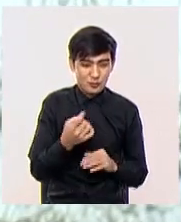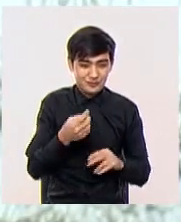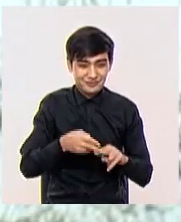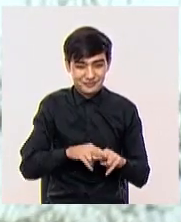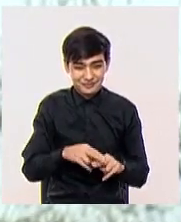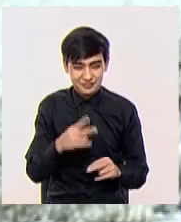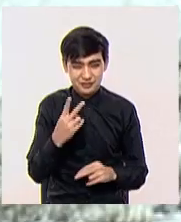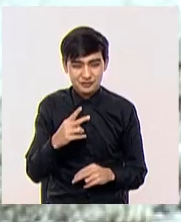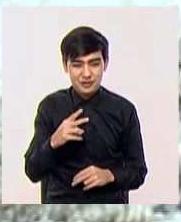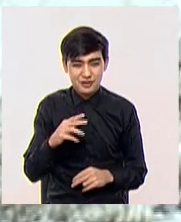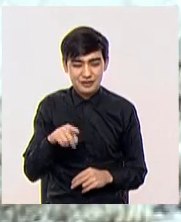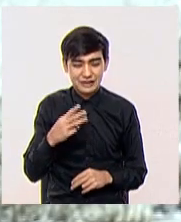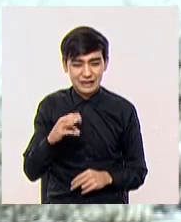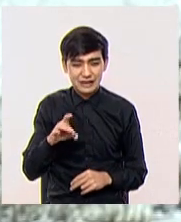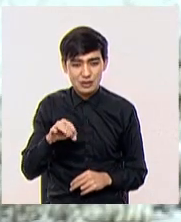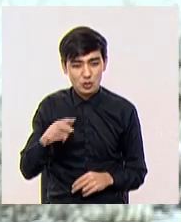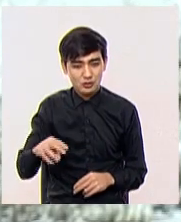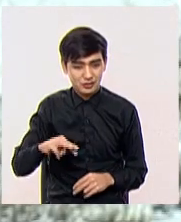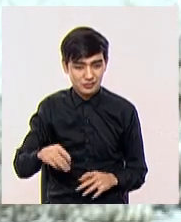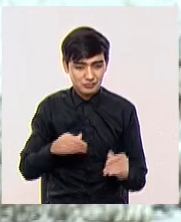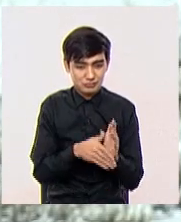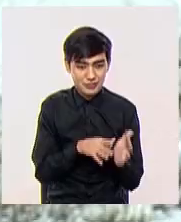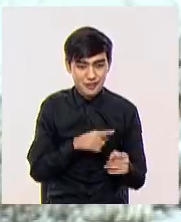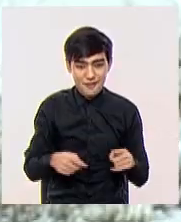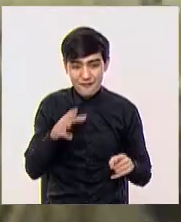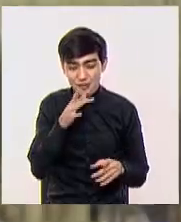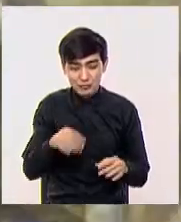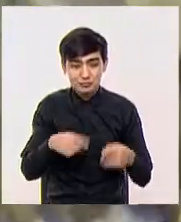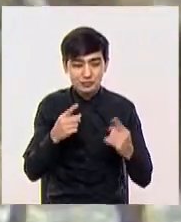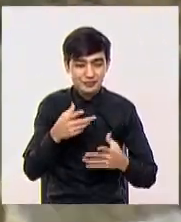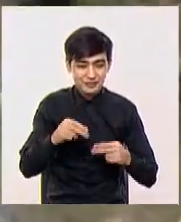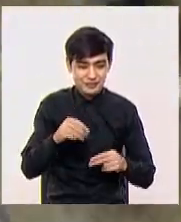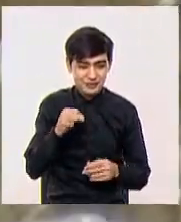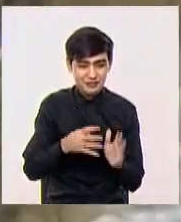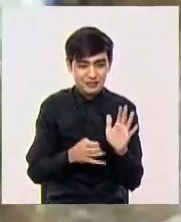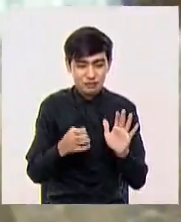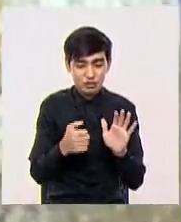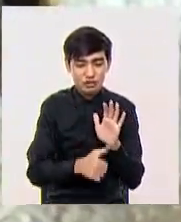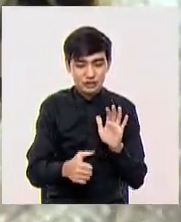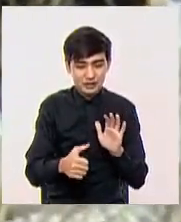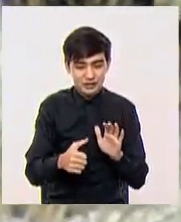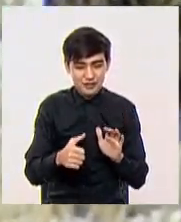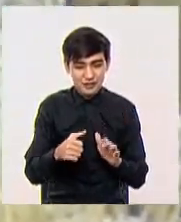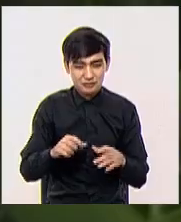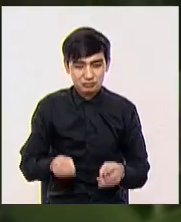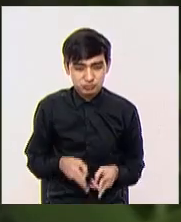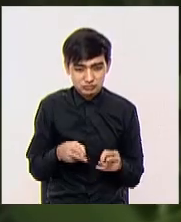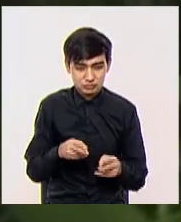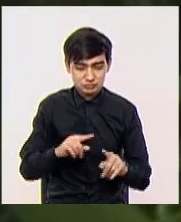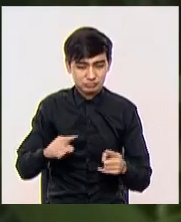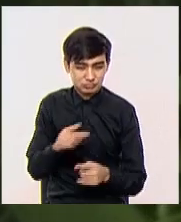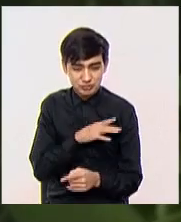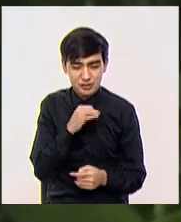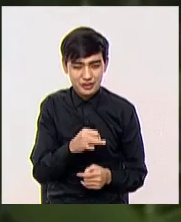более 2 триллионов тенге. За это же время в этой сфере зарегистрировано 960 преступлений. К